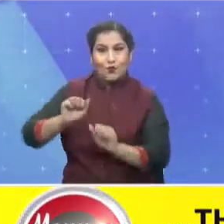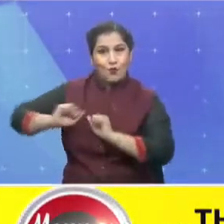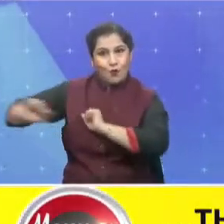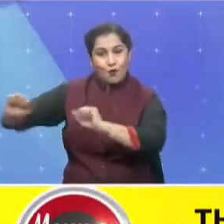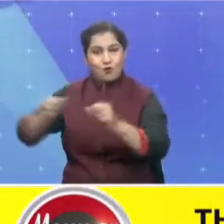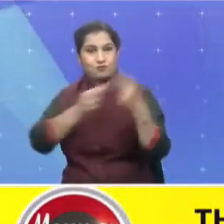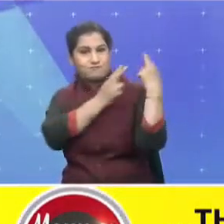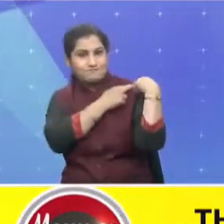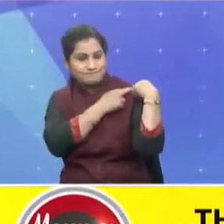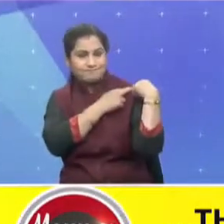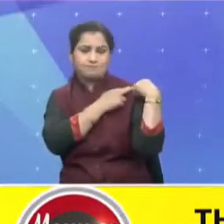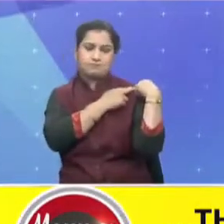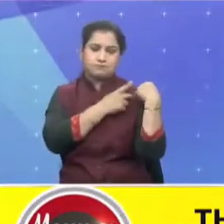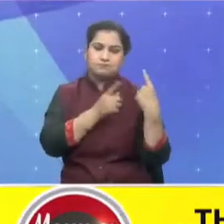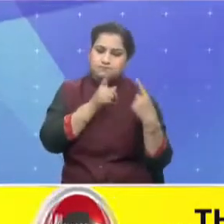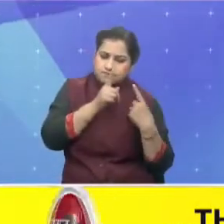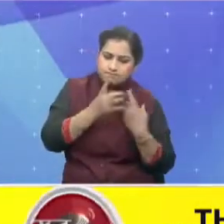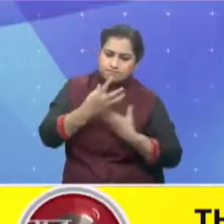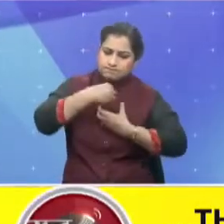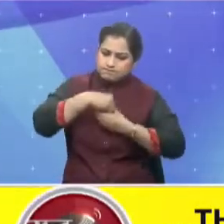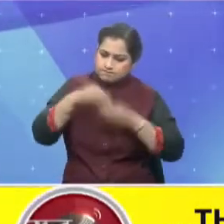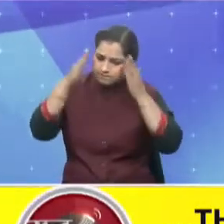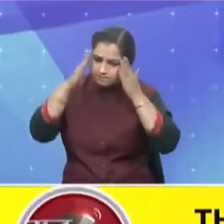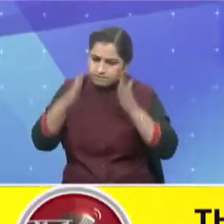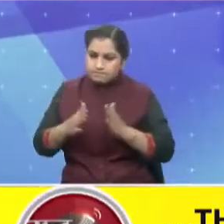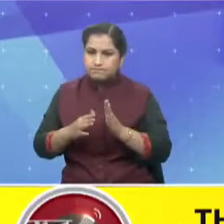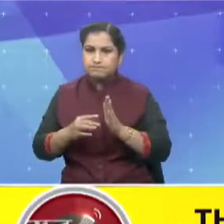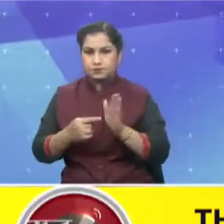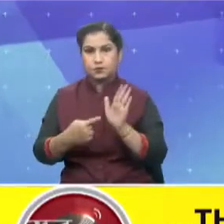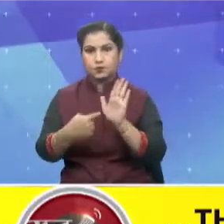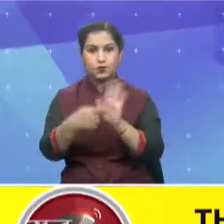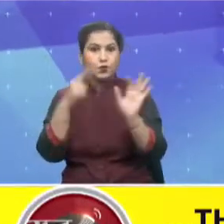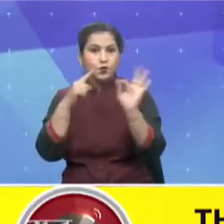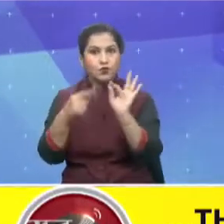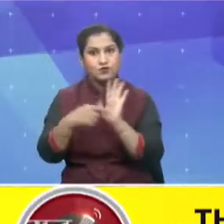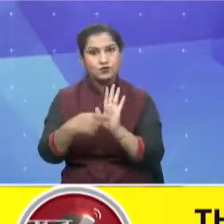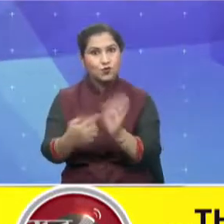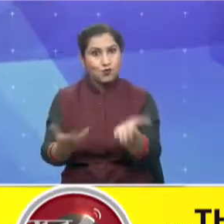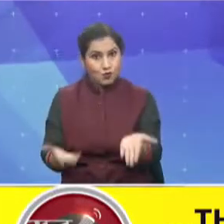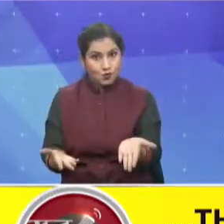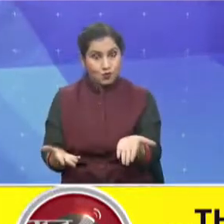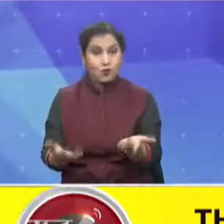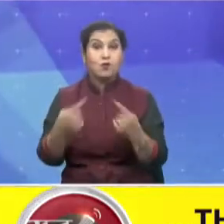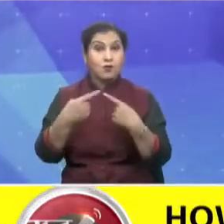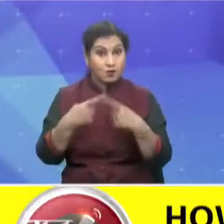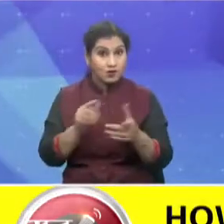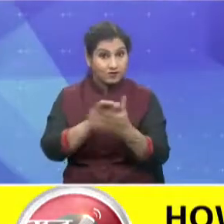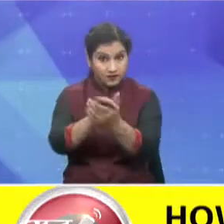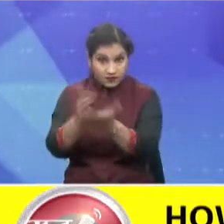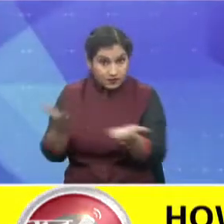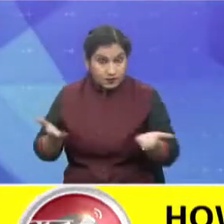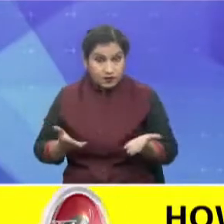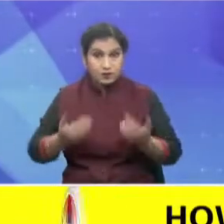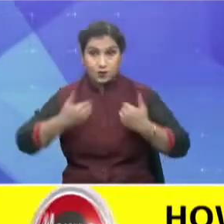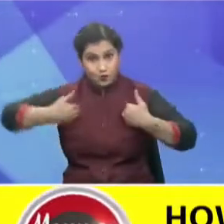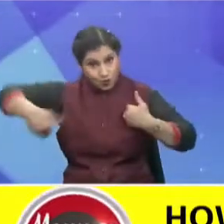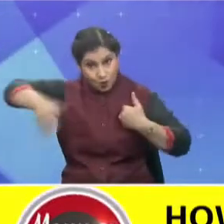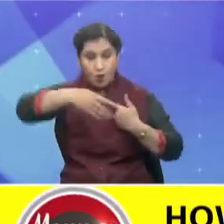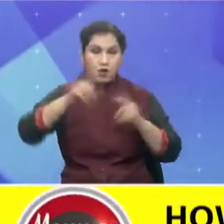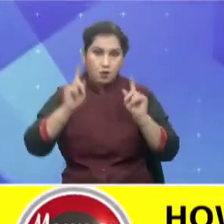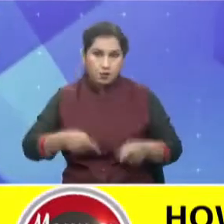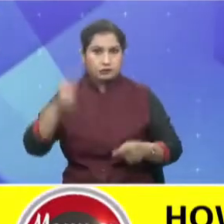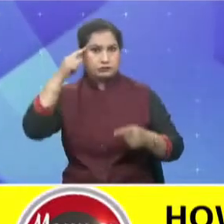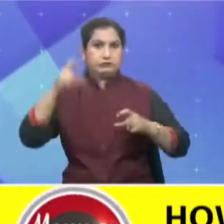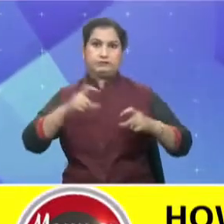को निभा रहे हम भारतीयों की इच्छा शक्ति का प्रमाण भी है। लेकिन साथियों, हमें ये भी ध्यान